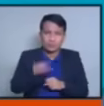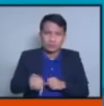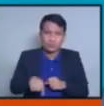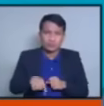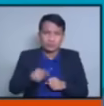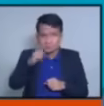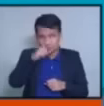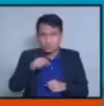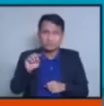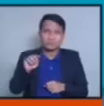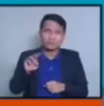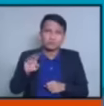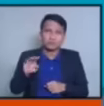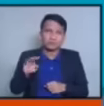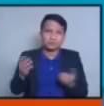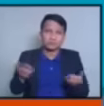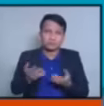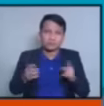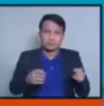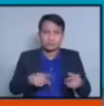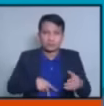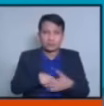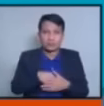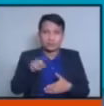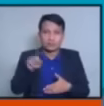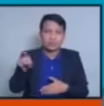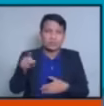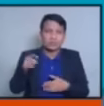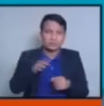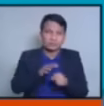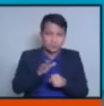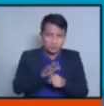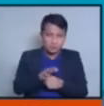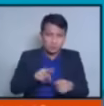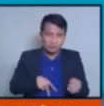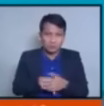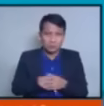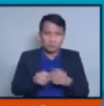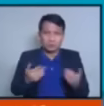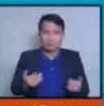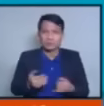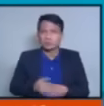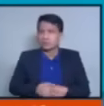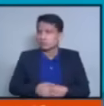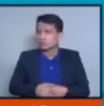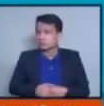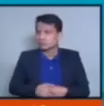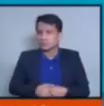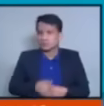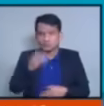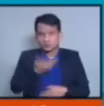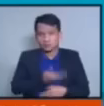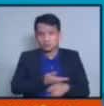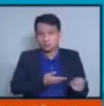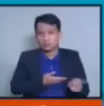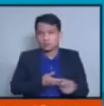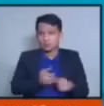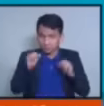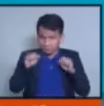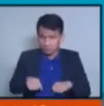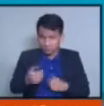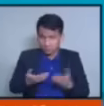she's only 14, and then nagbunga po yung pang-rape at meron na pong anak, yung bata, pwede